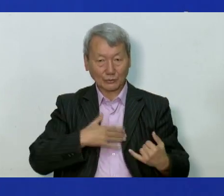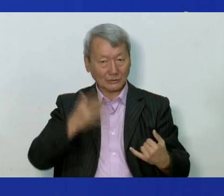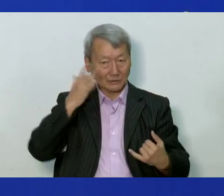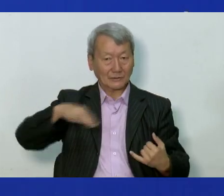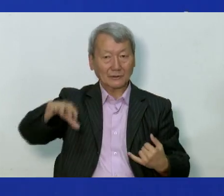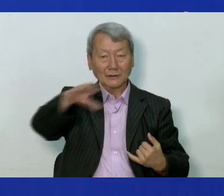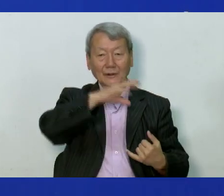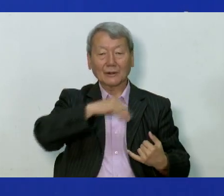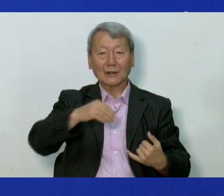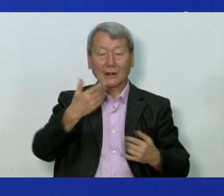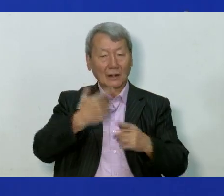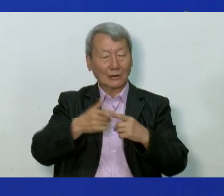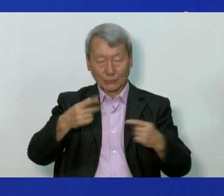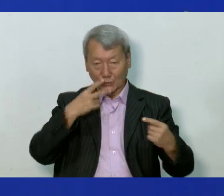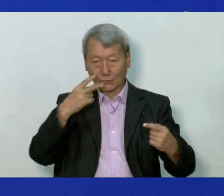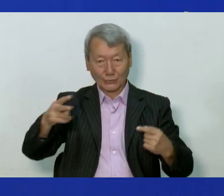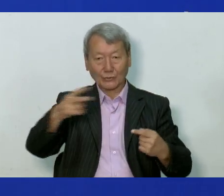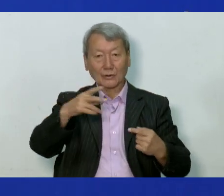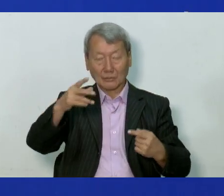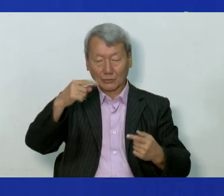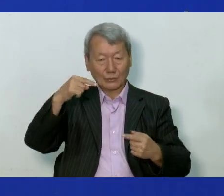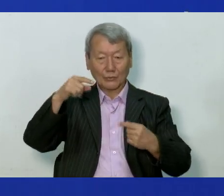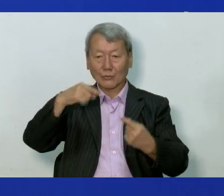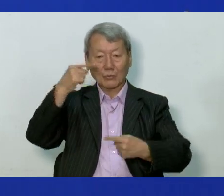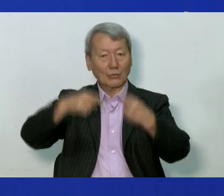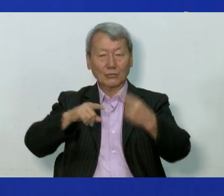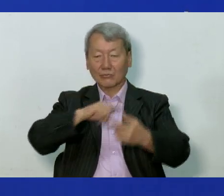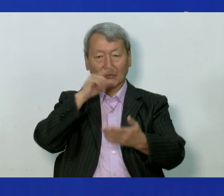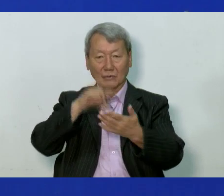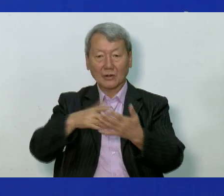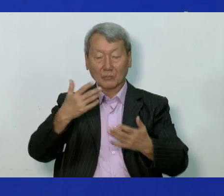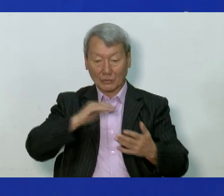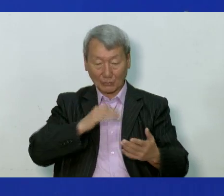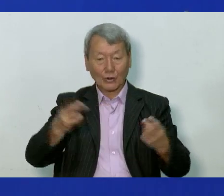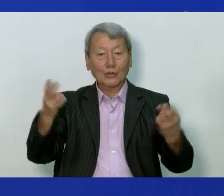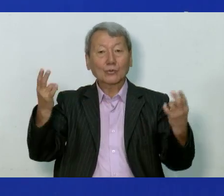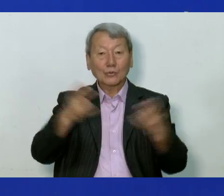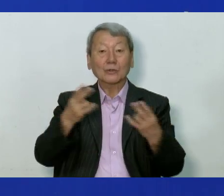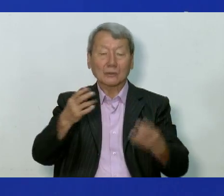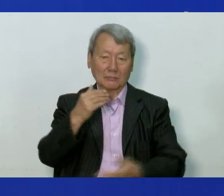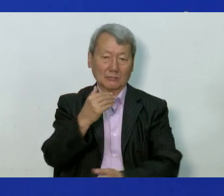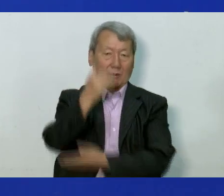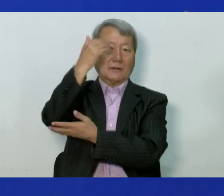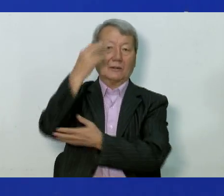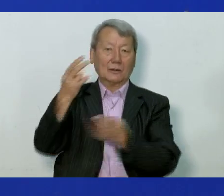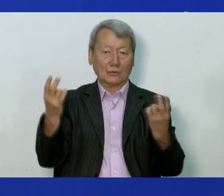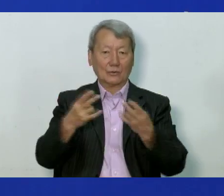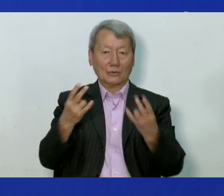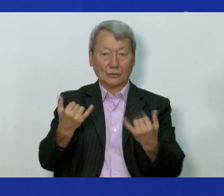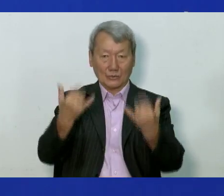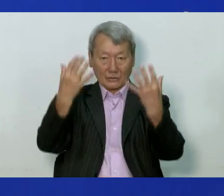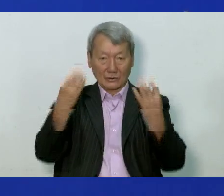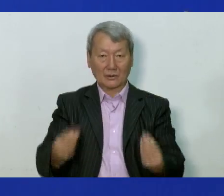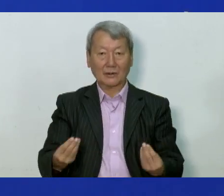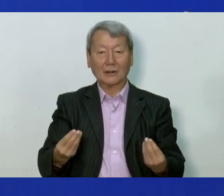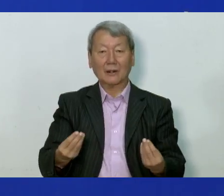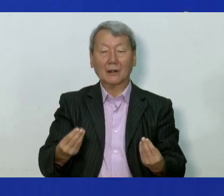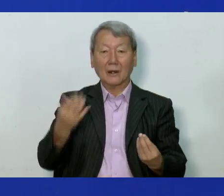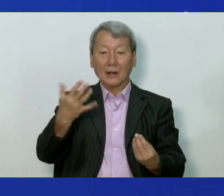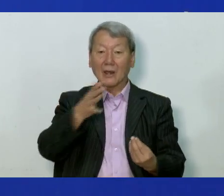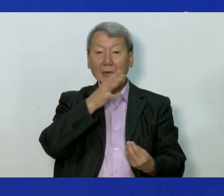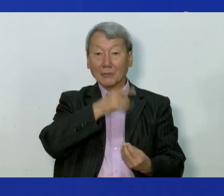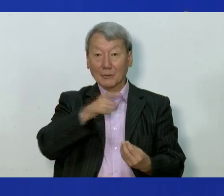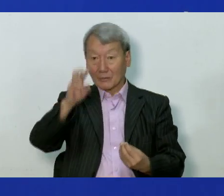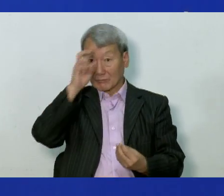Это без сомнения, и бизнес также нуждается в поддержке на сегодняшний день. В